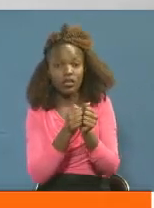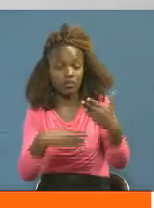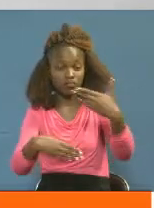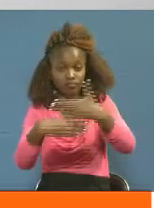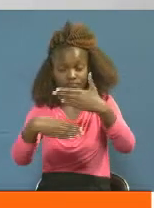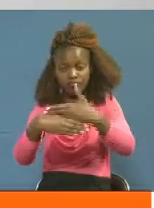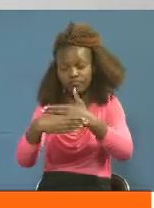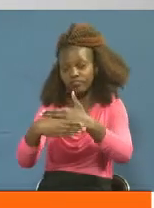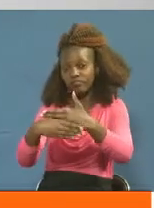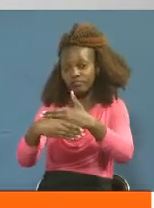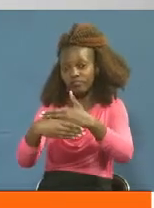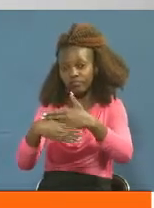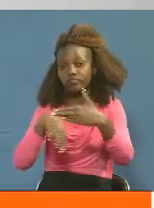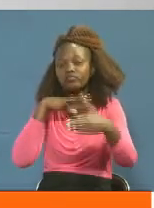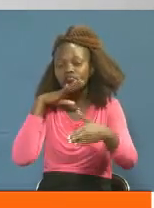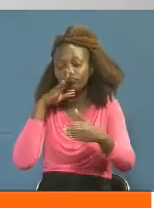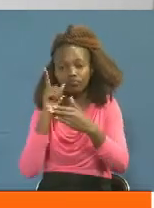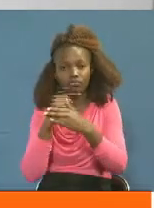Pombe Magufuli